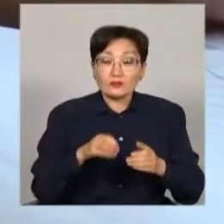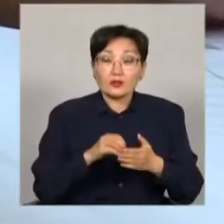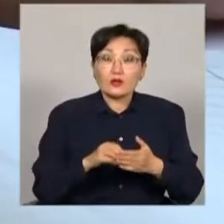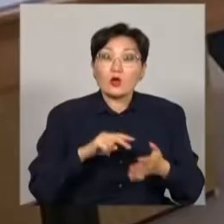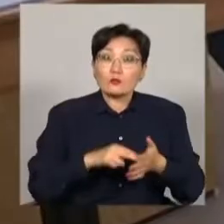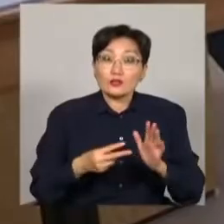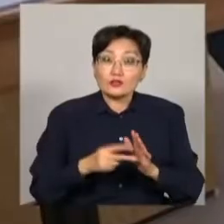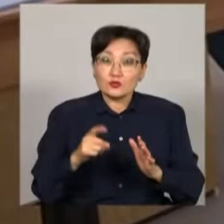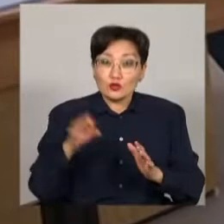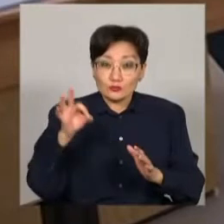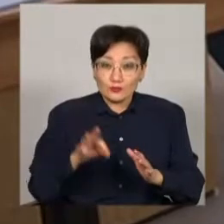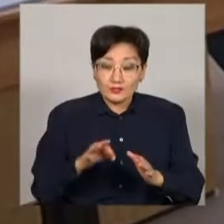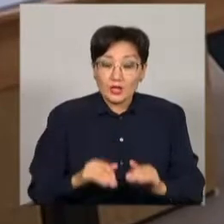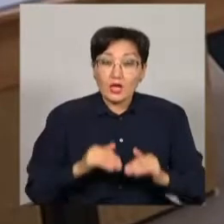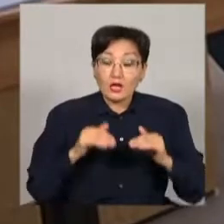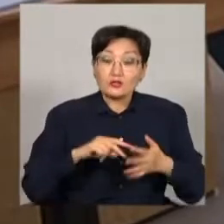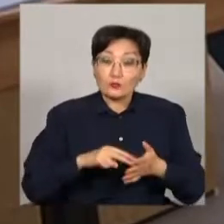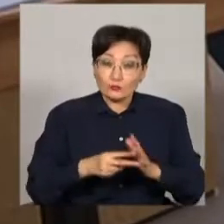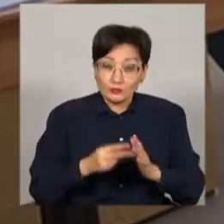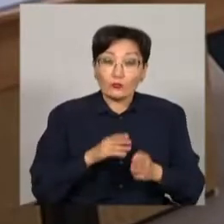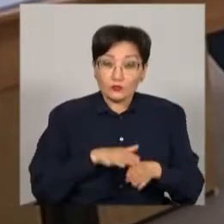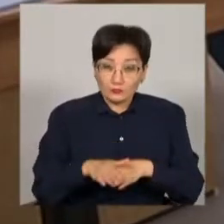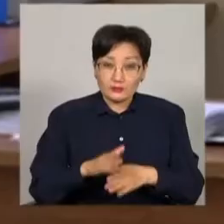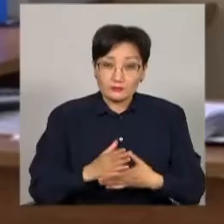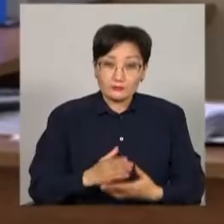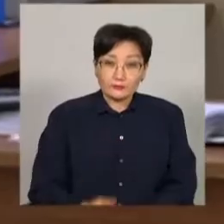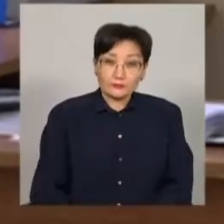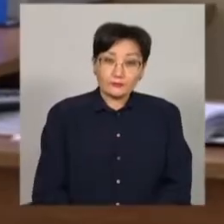мақсатта 100%-дан асырып орындайды екен.